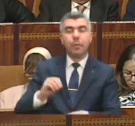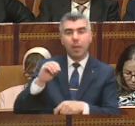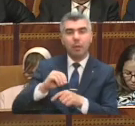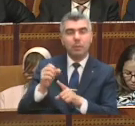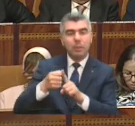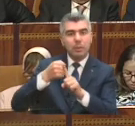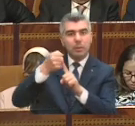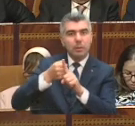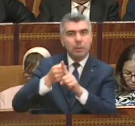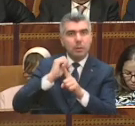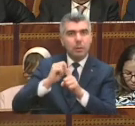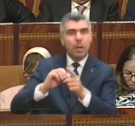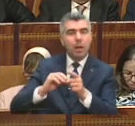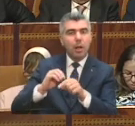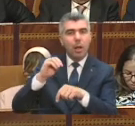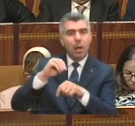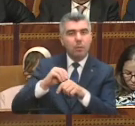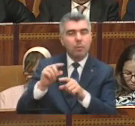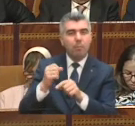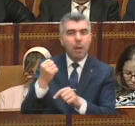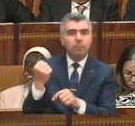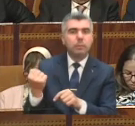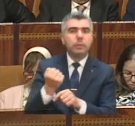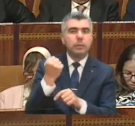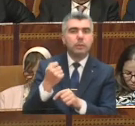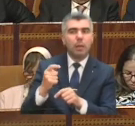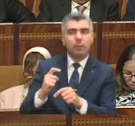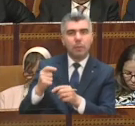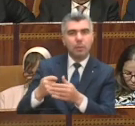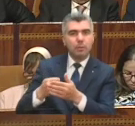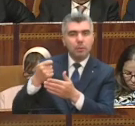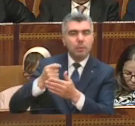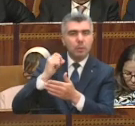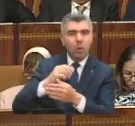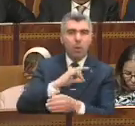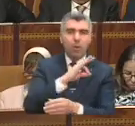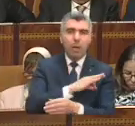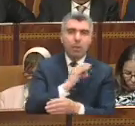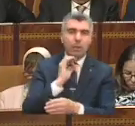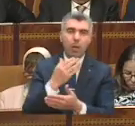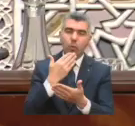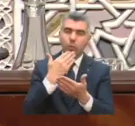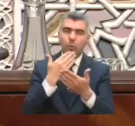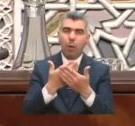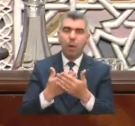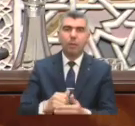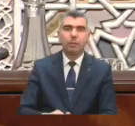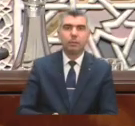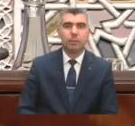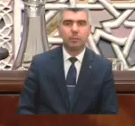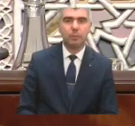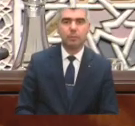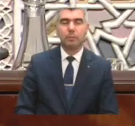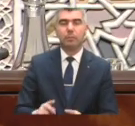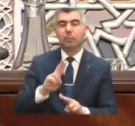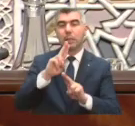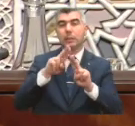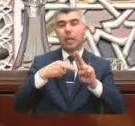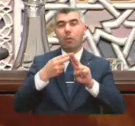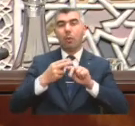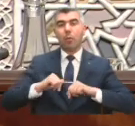على عدم تكرار تأخر صرف هذه المنح للمستفيدين منها، وشكرا. جواب السيد الوزير،